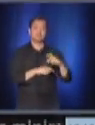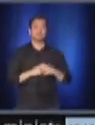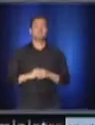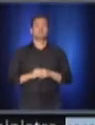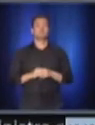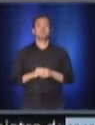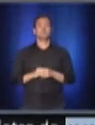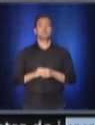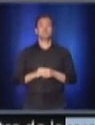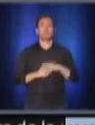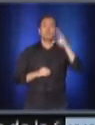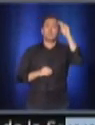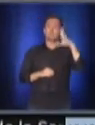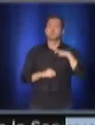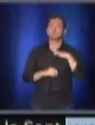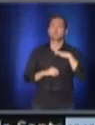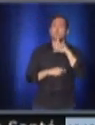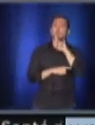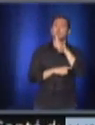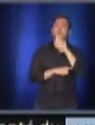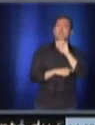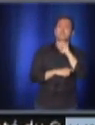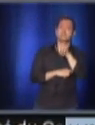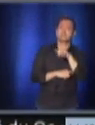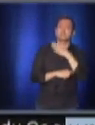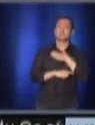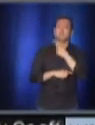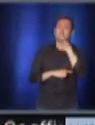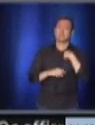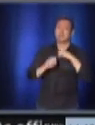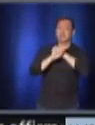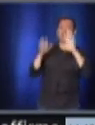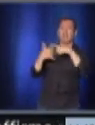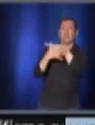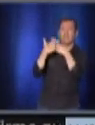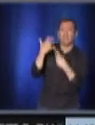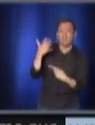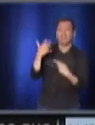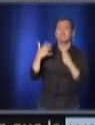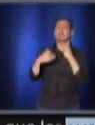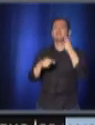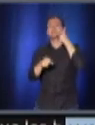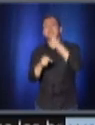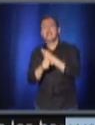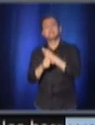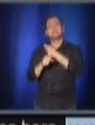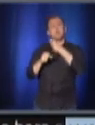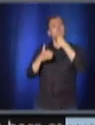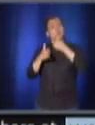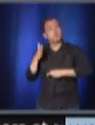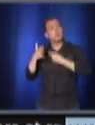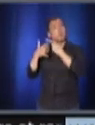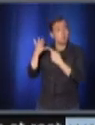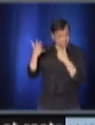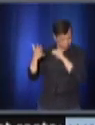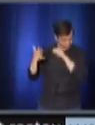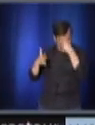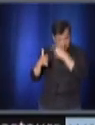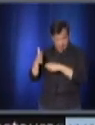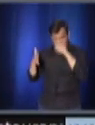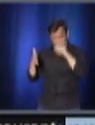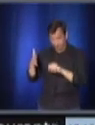j'aimerais que vous nous clarifiez les points suivants. Quand vous parlez de sanctions, On parle d'amende aux propriétaires